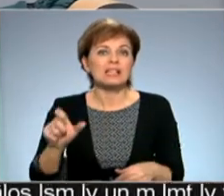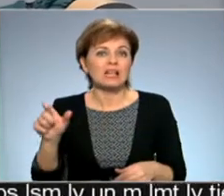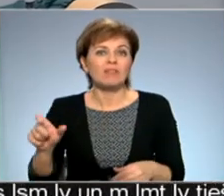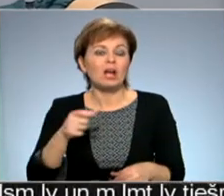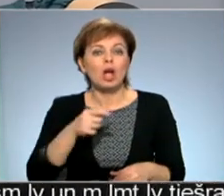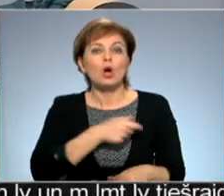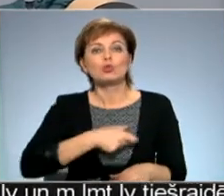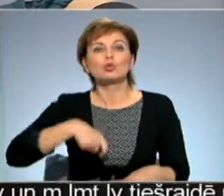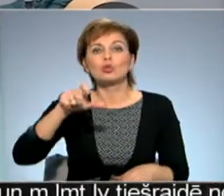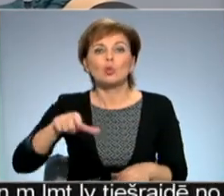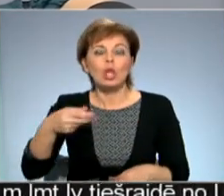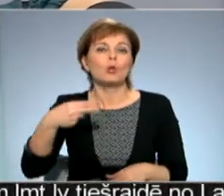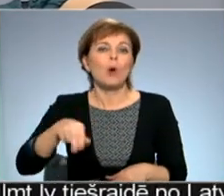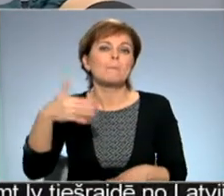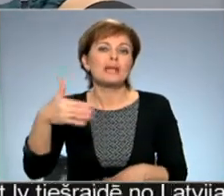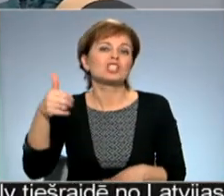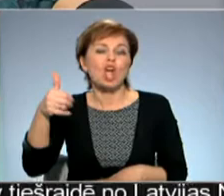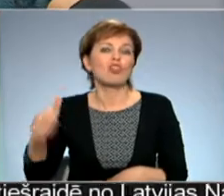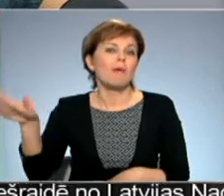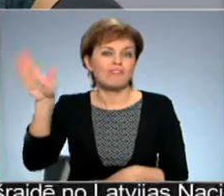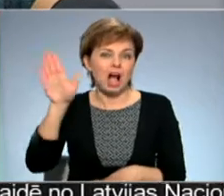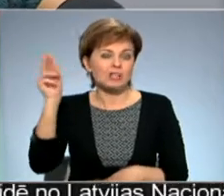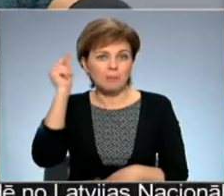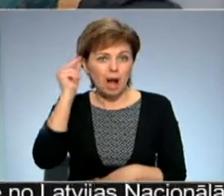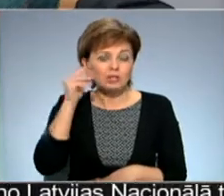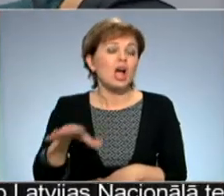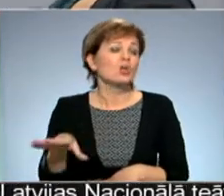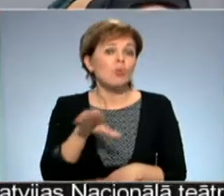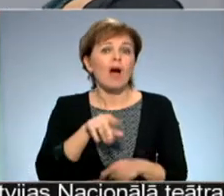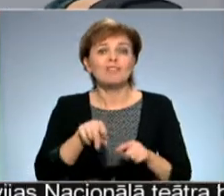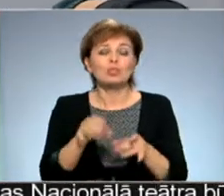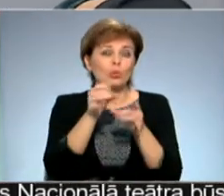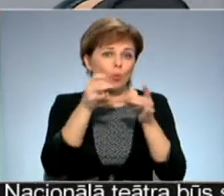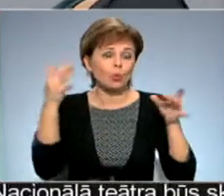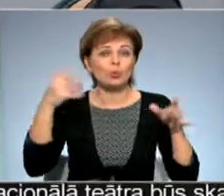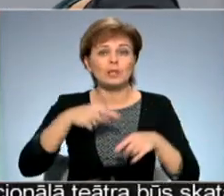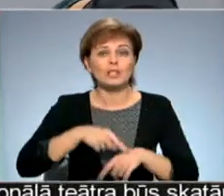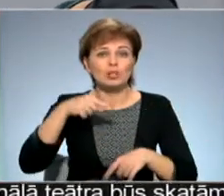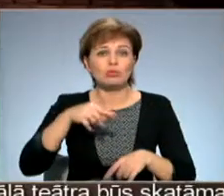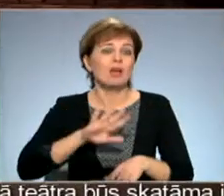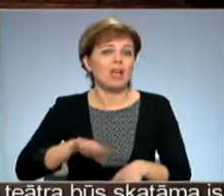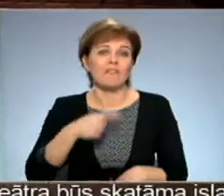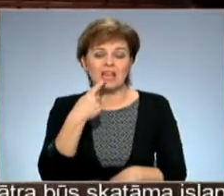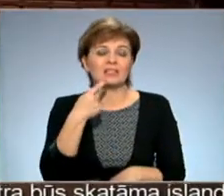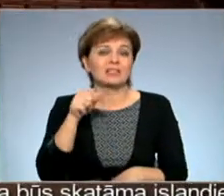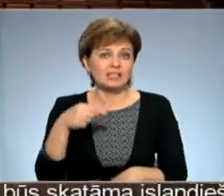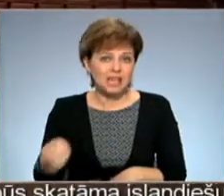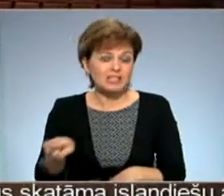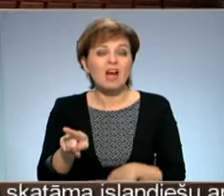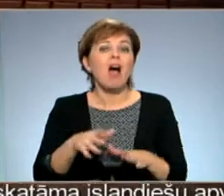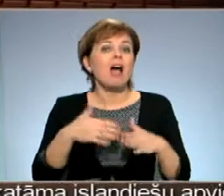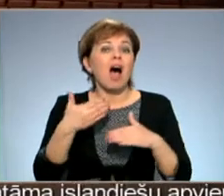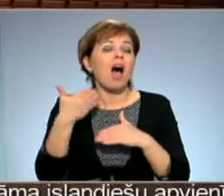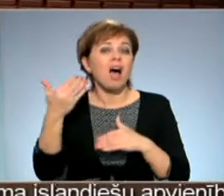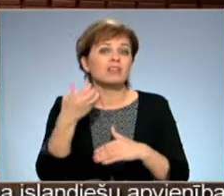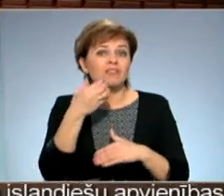no 56 valstīm mācījies. Tāpēc tu to visu kultūru izjūti kā neviens cits. Tomēr vislielākā ārvalsts